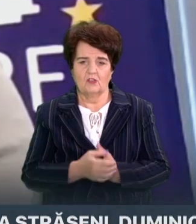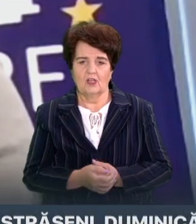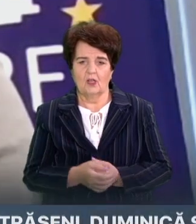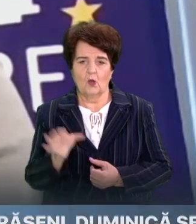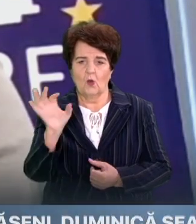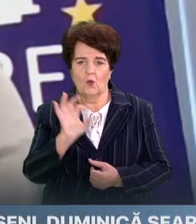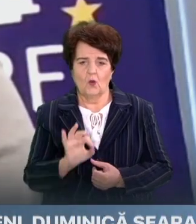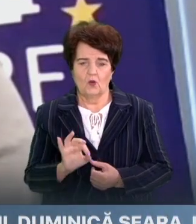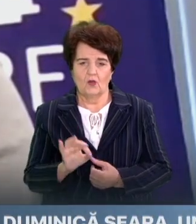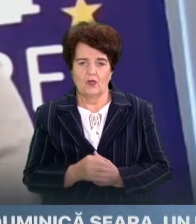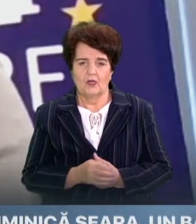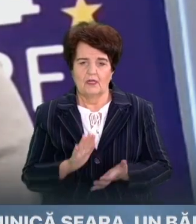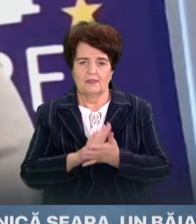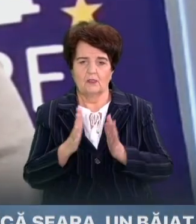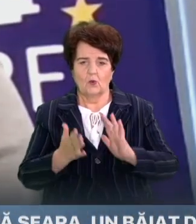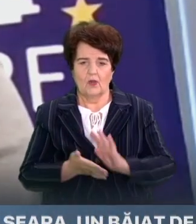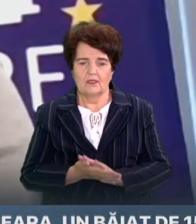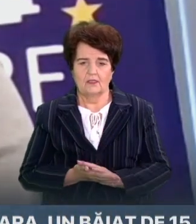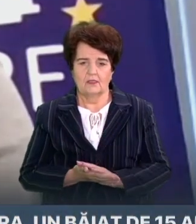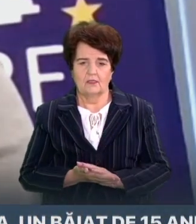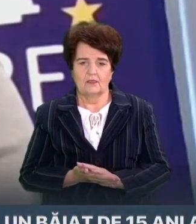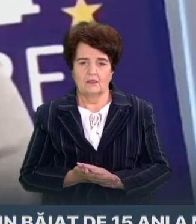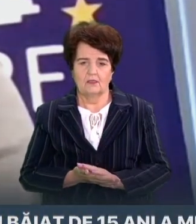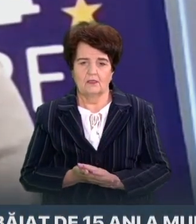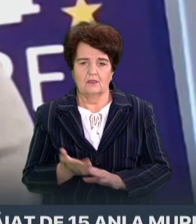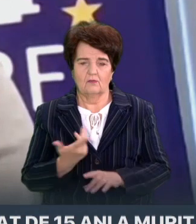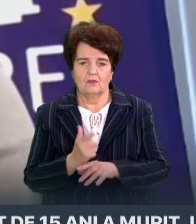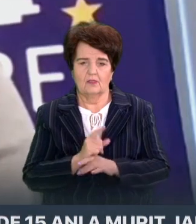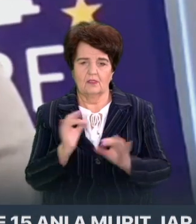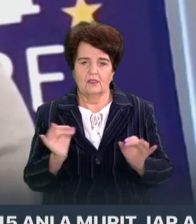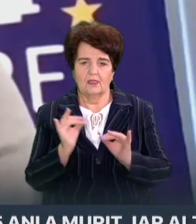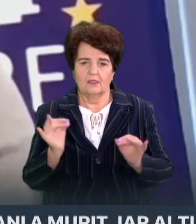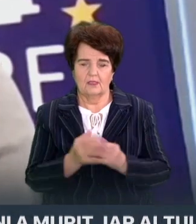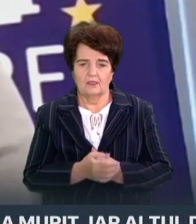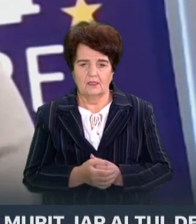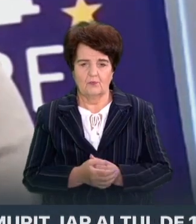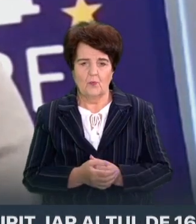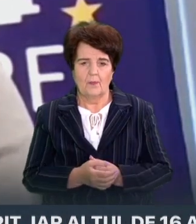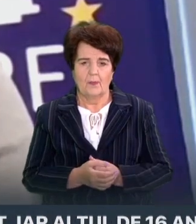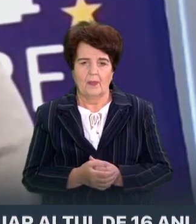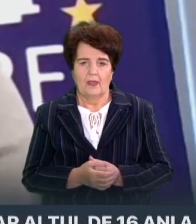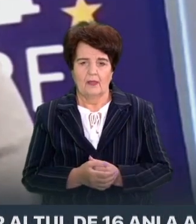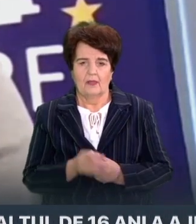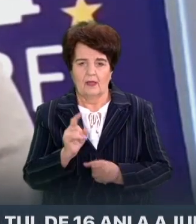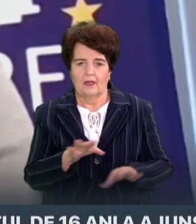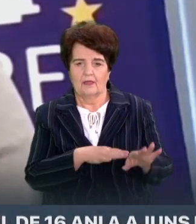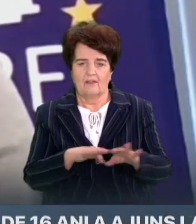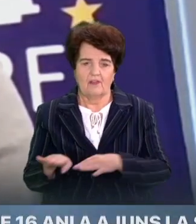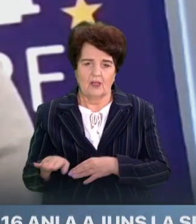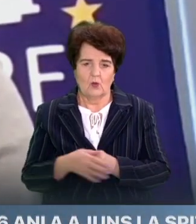o situație destul de interesantă, pentru că la nivelul